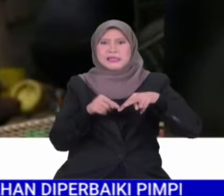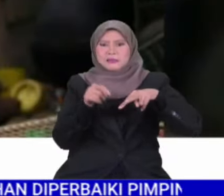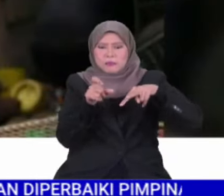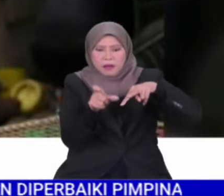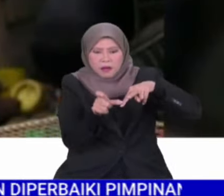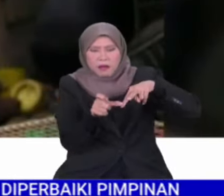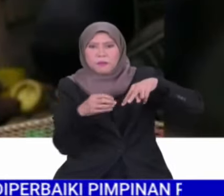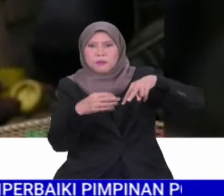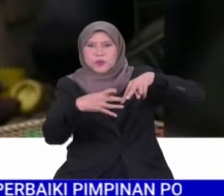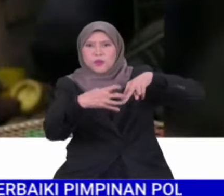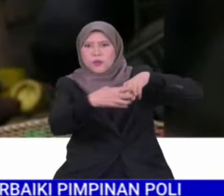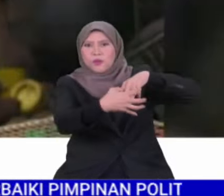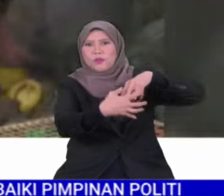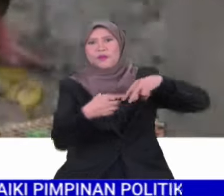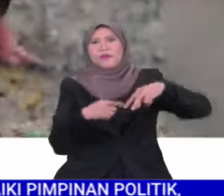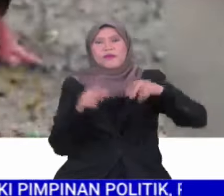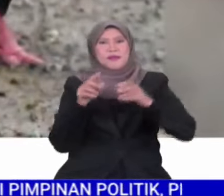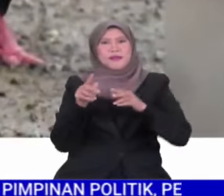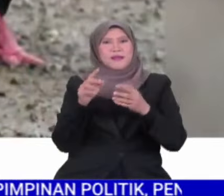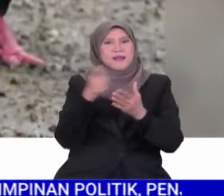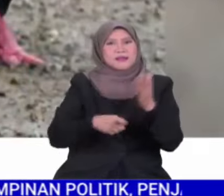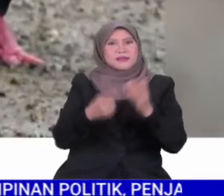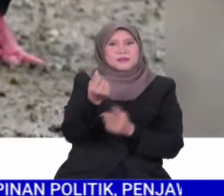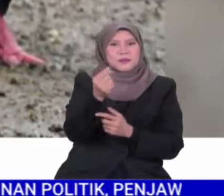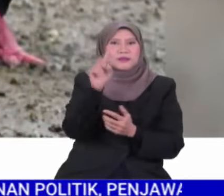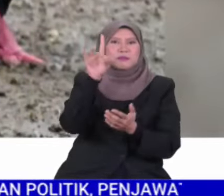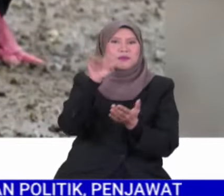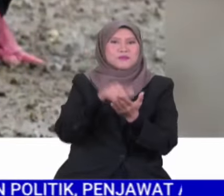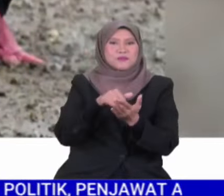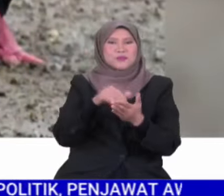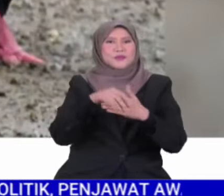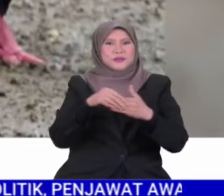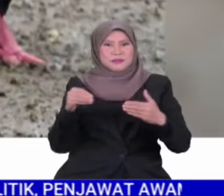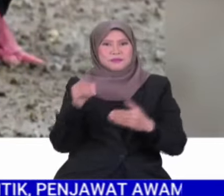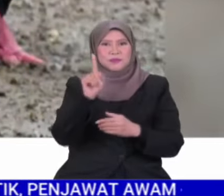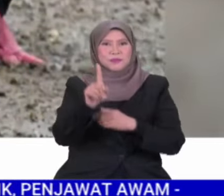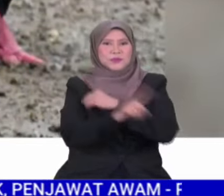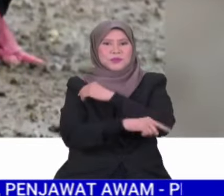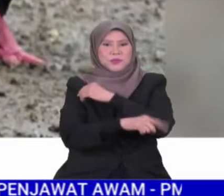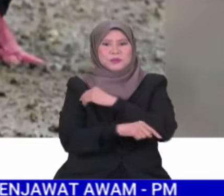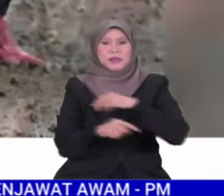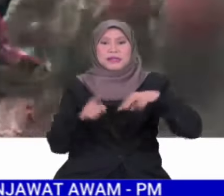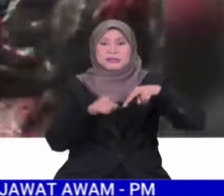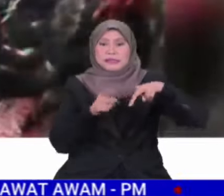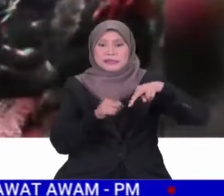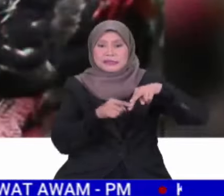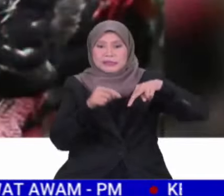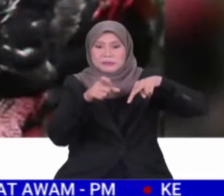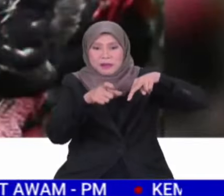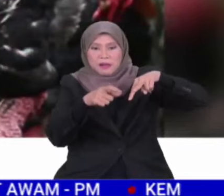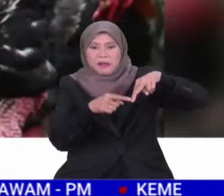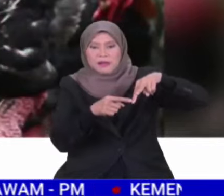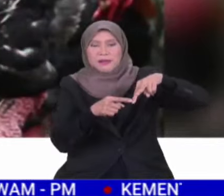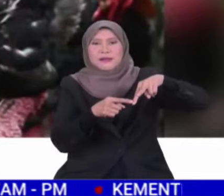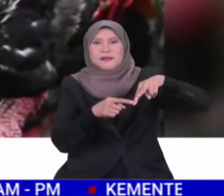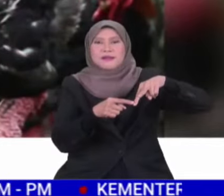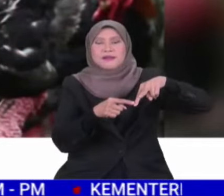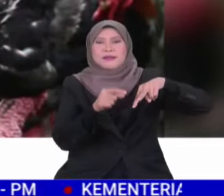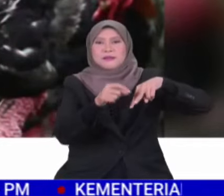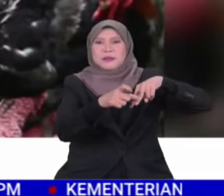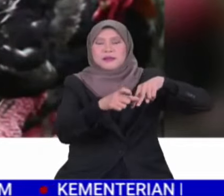tebal dan harganya boleh mencecah sehingga lebih RM8,000 seekor. Kaki tebal ayam naga atau dalam bahasa